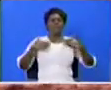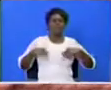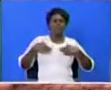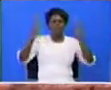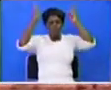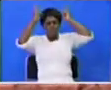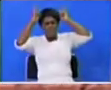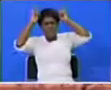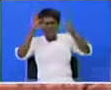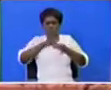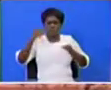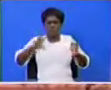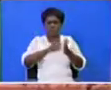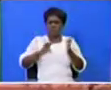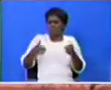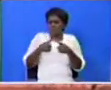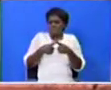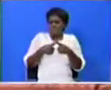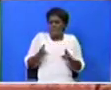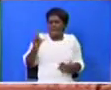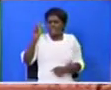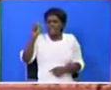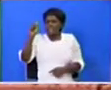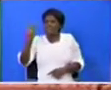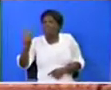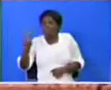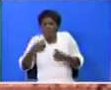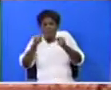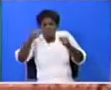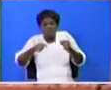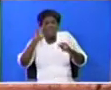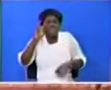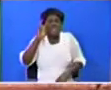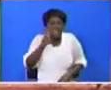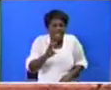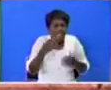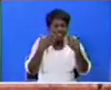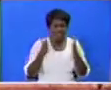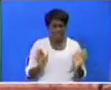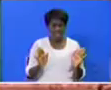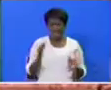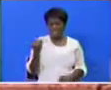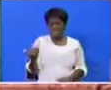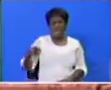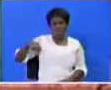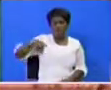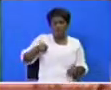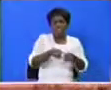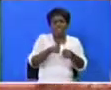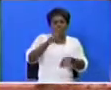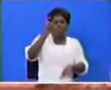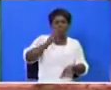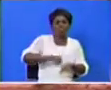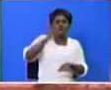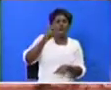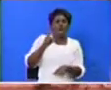mapepo ikifukuzwa nini, lakini ni picha tu naona, lakini leo nimeona na macho. Ati mtoto anatembea kama nyoka.